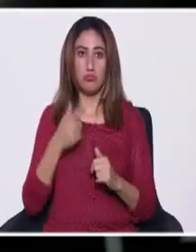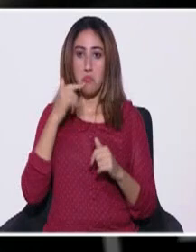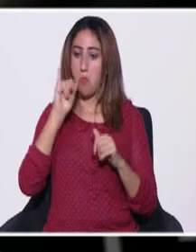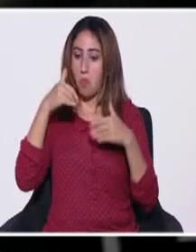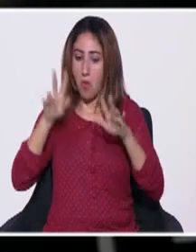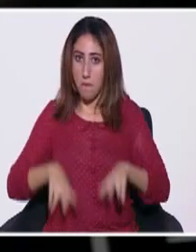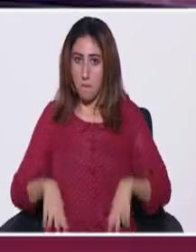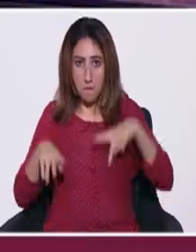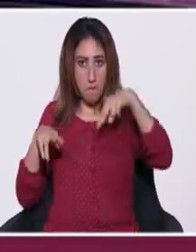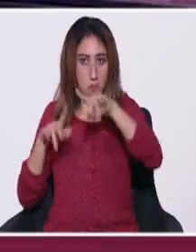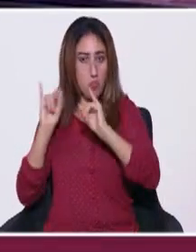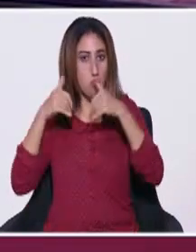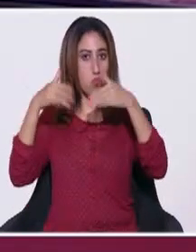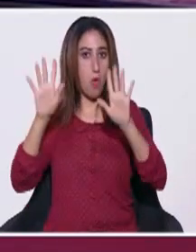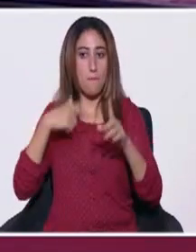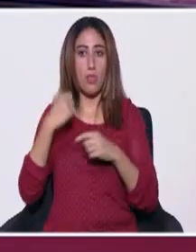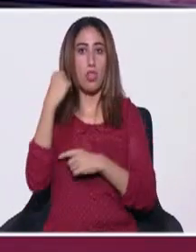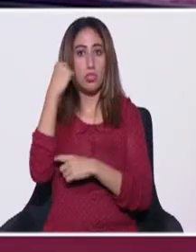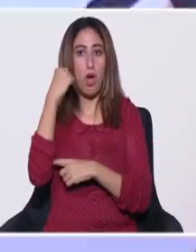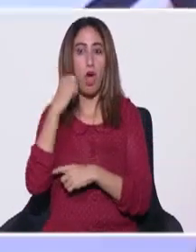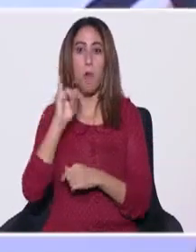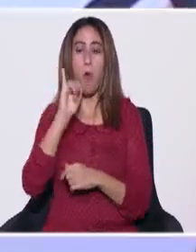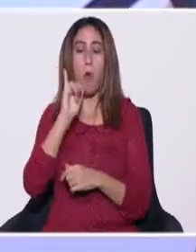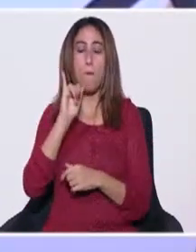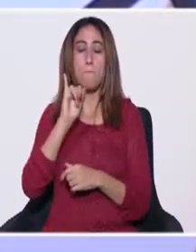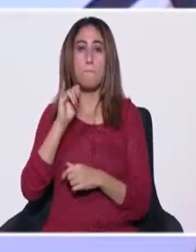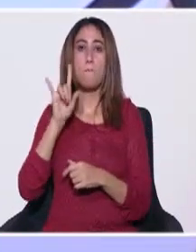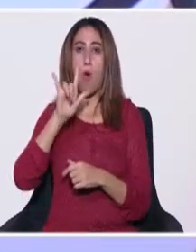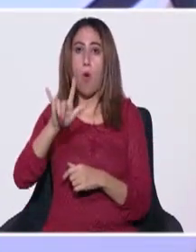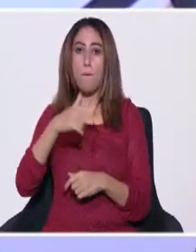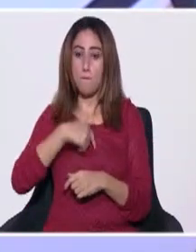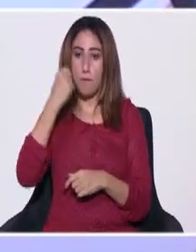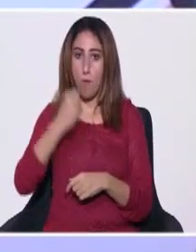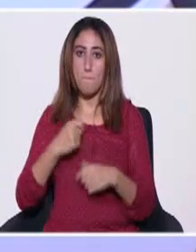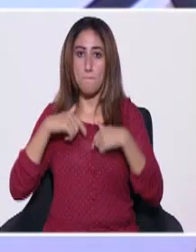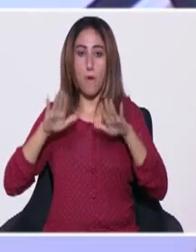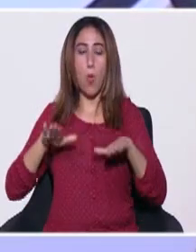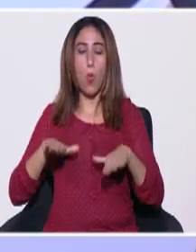أقدام، إنما يحتاج لطاقة من الحب وإيمان بالوجود.